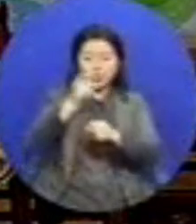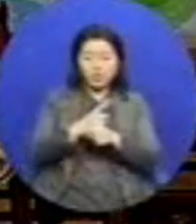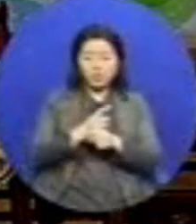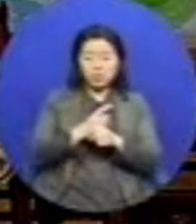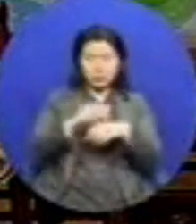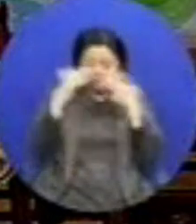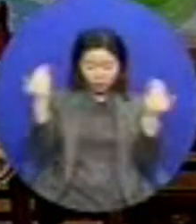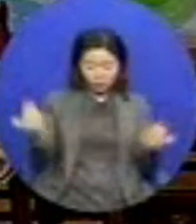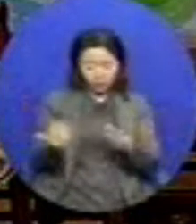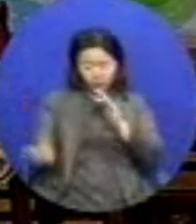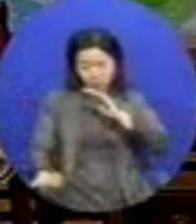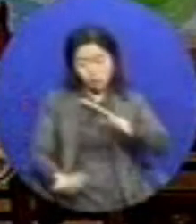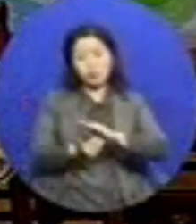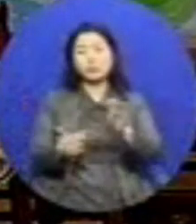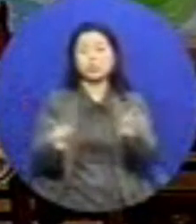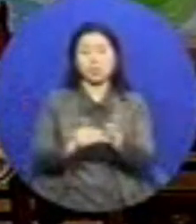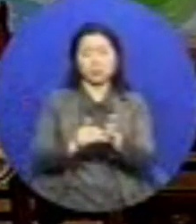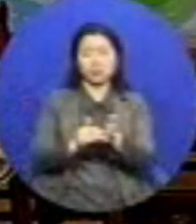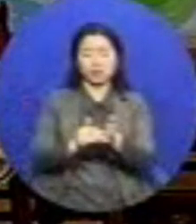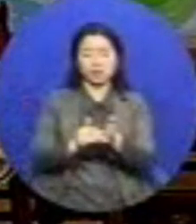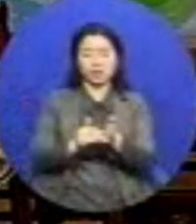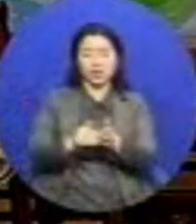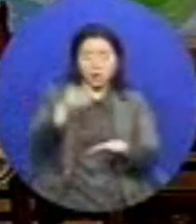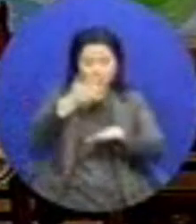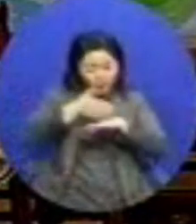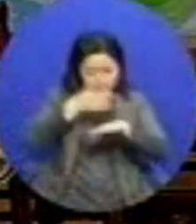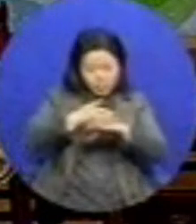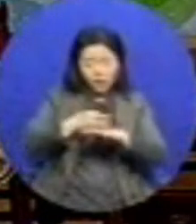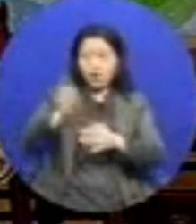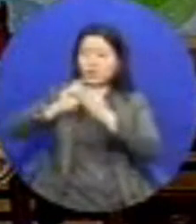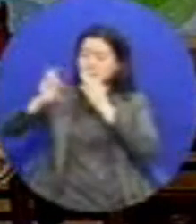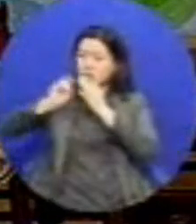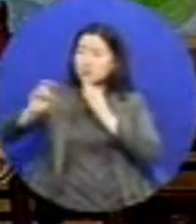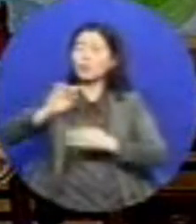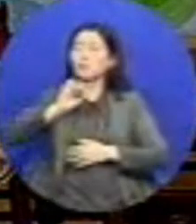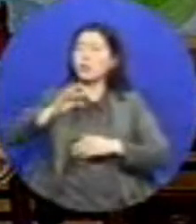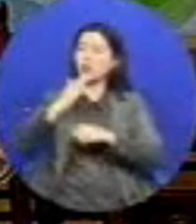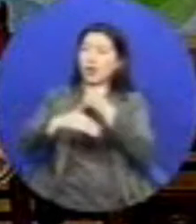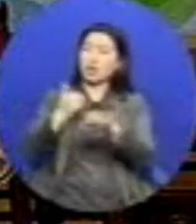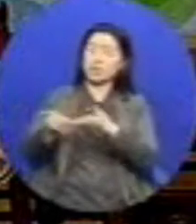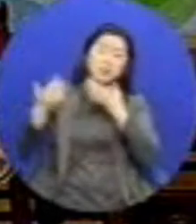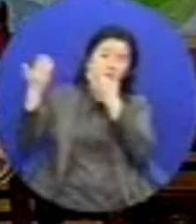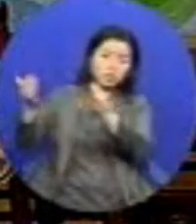감사하고 그냥 찬송 만 감사함 하나님께 드릴 뿐 이었어요